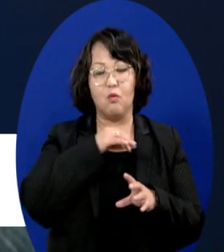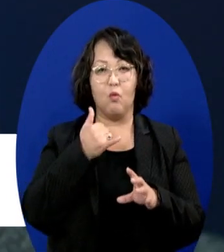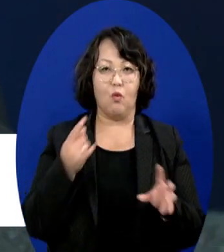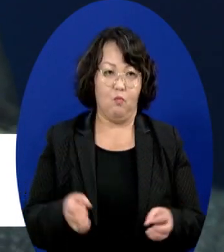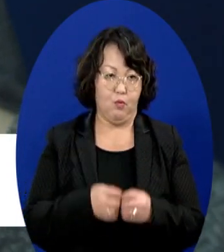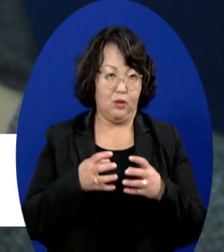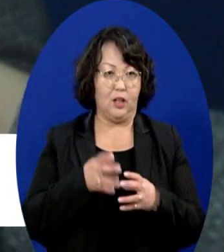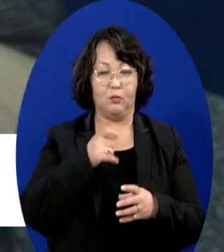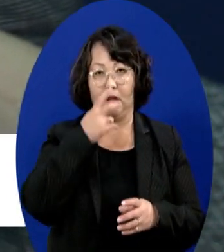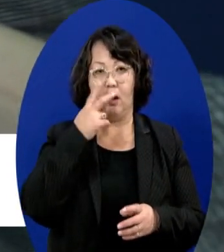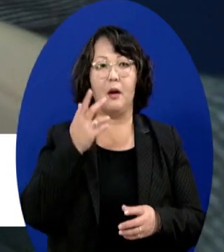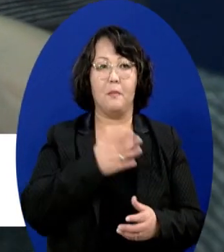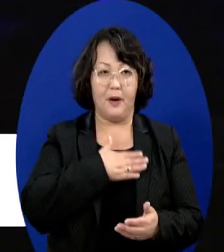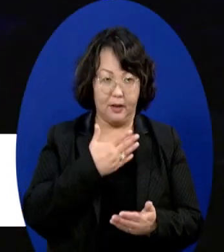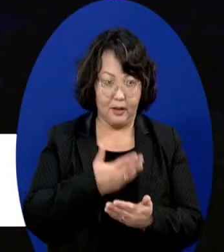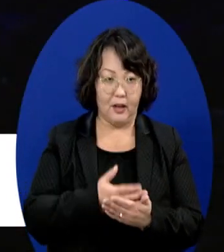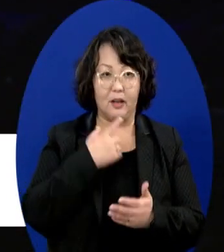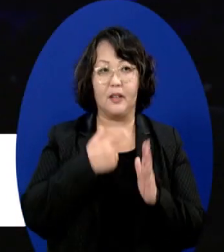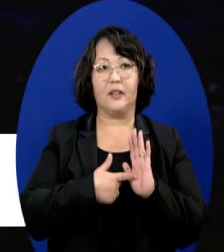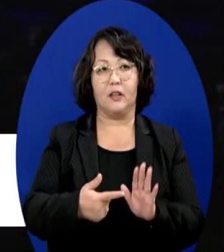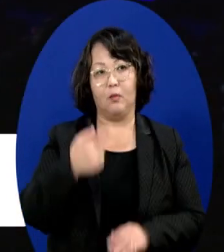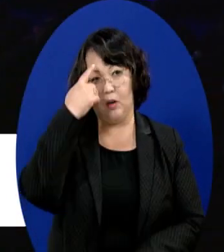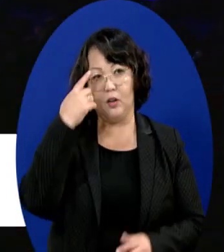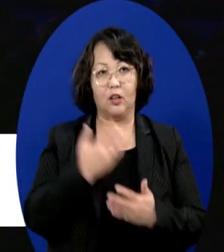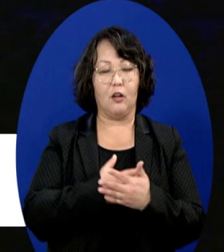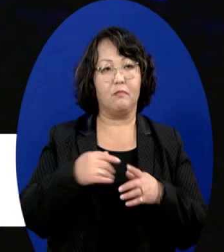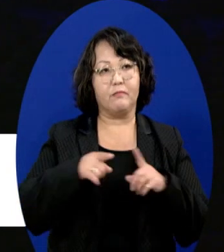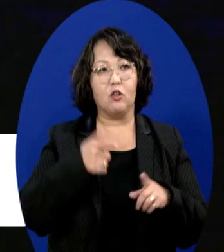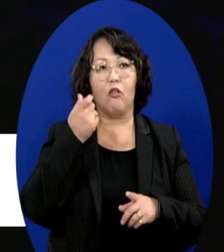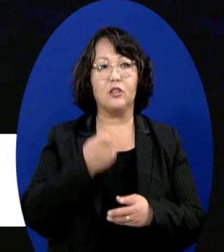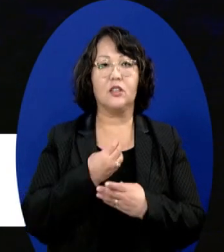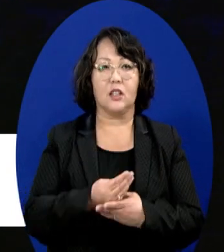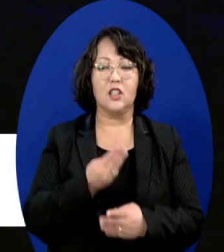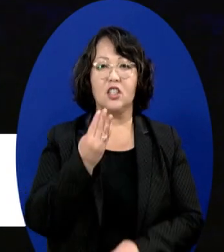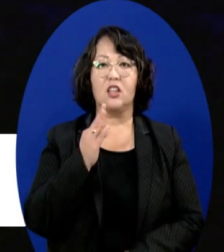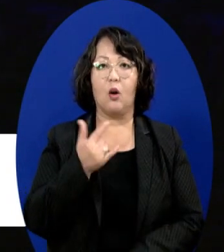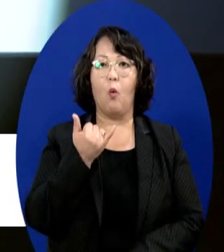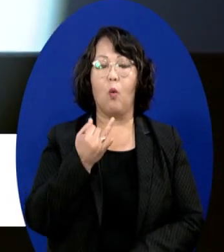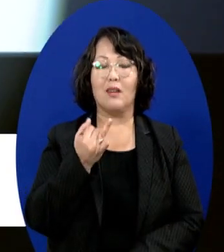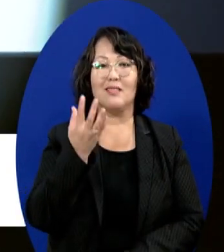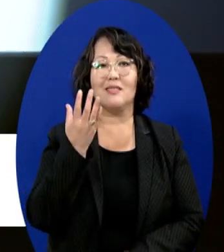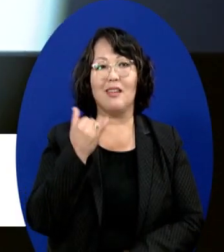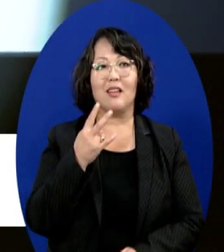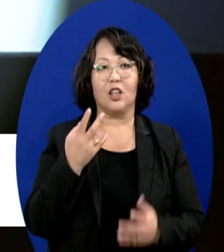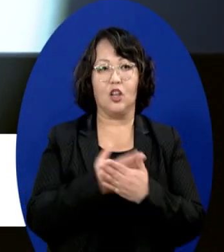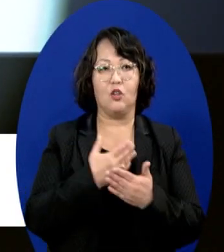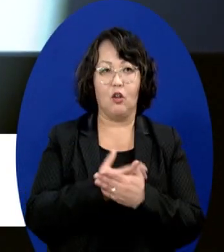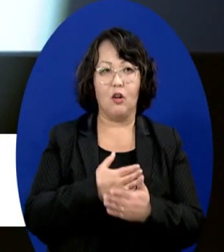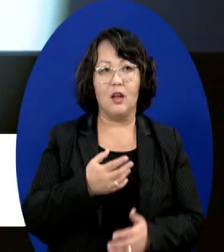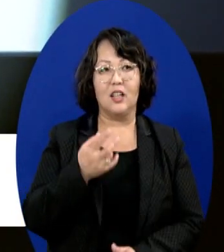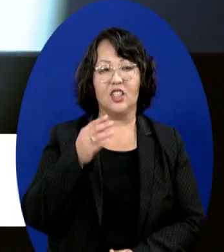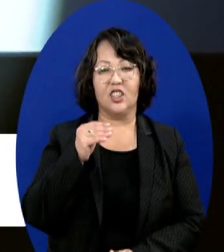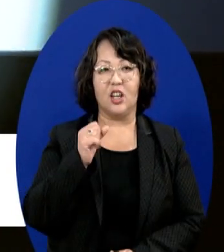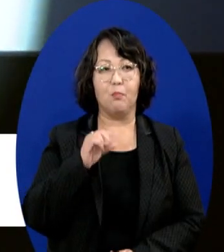бүтээлчдээ маш их баярлж байгаагаа илэрхийлье. Монгол киноны уралдаанд хэсгийн гол шагнал болох шилдэг уран сайхны кино шагналд найруулагч Жамин Сүрэнгийн